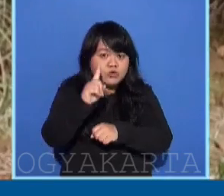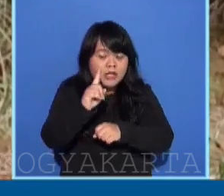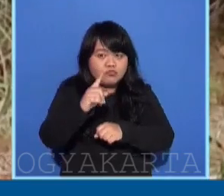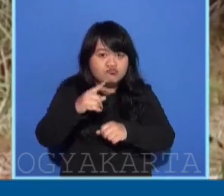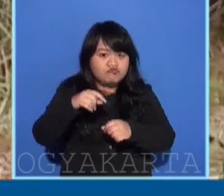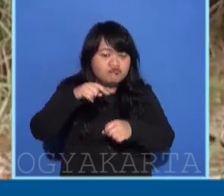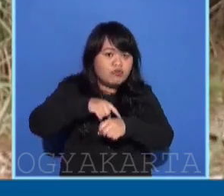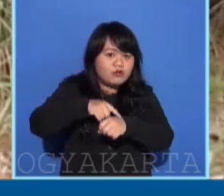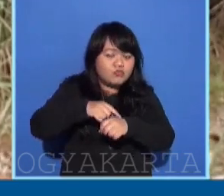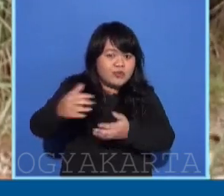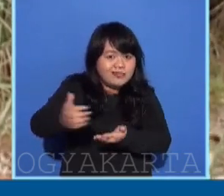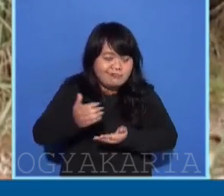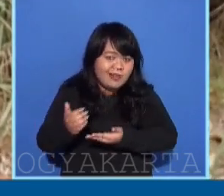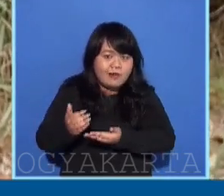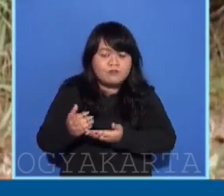moanem